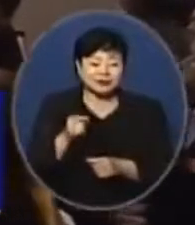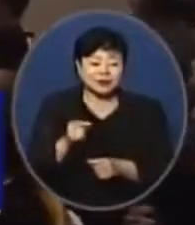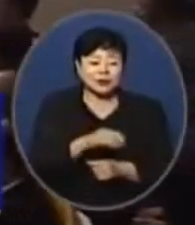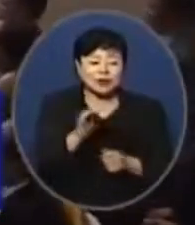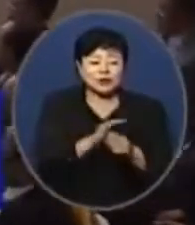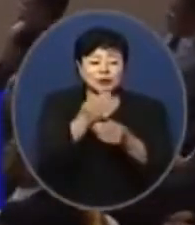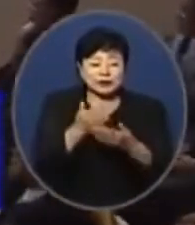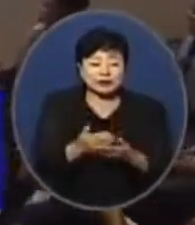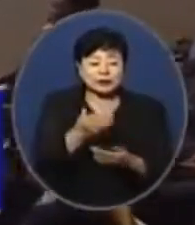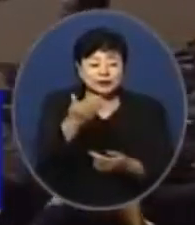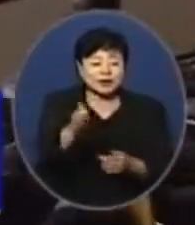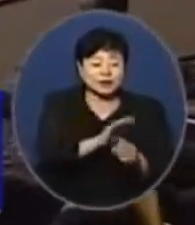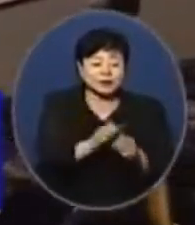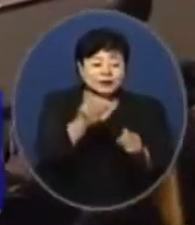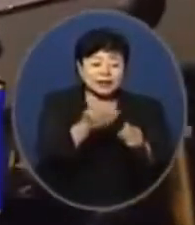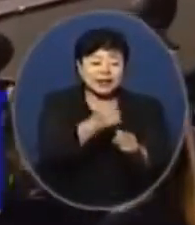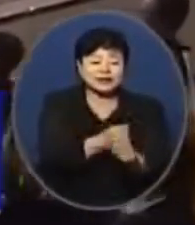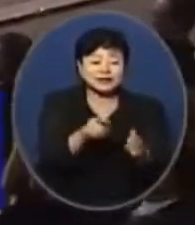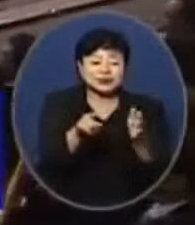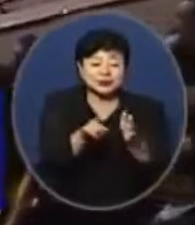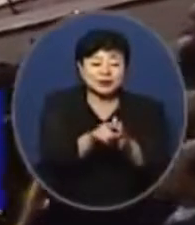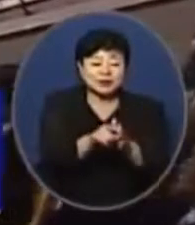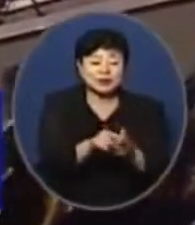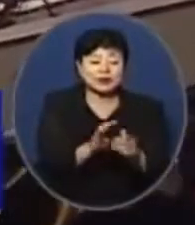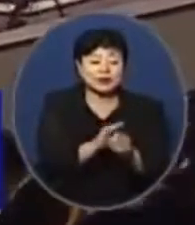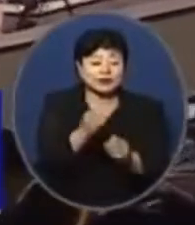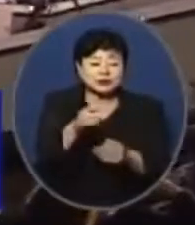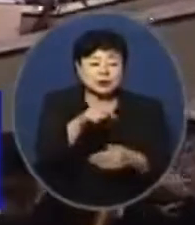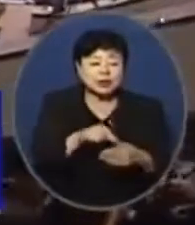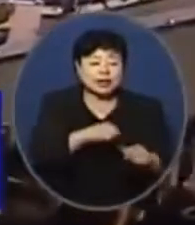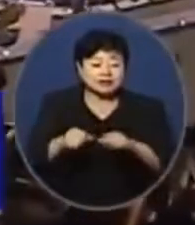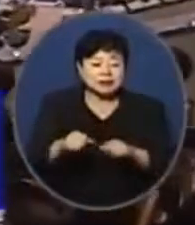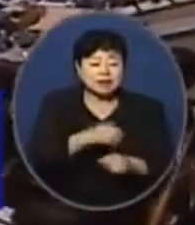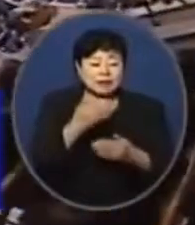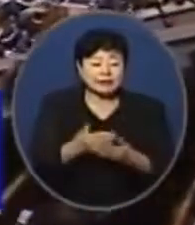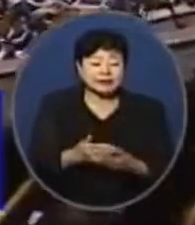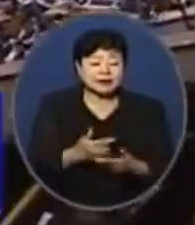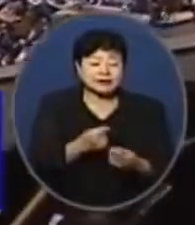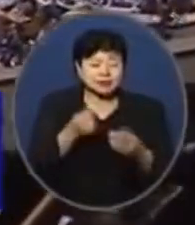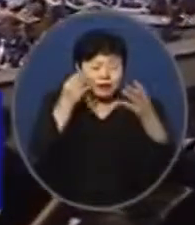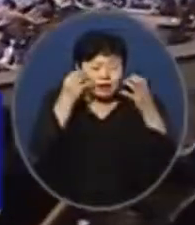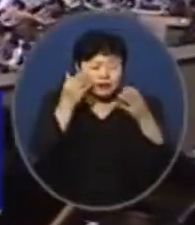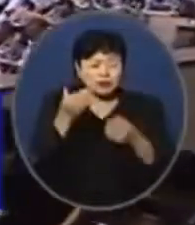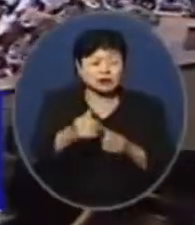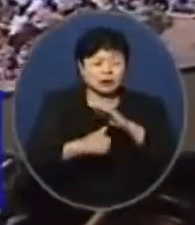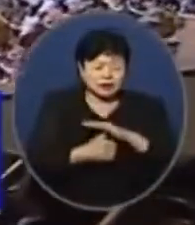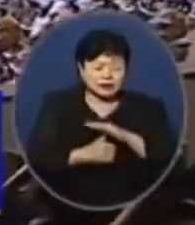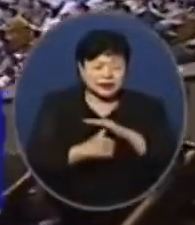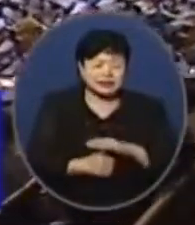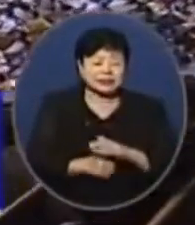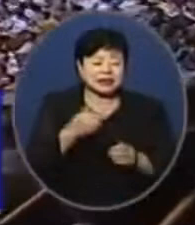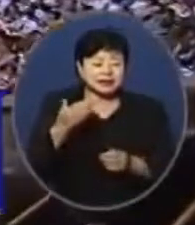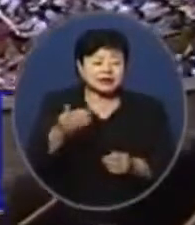것이요 우리가 위로를 받는 것도 너희가 위로를 받게 하려는 것이니 네 위로가 너희 속에 역사하여 우리가 받는 것 같은 고난을 너희도 견디게